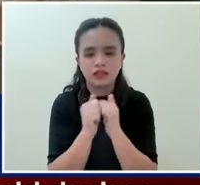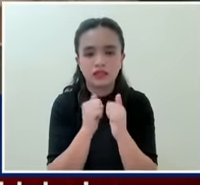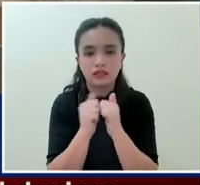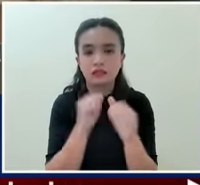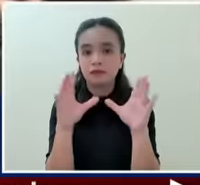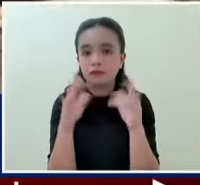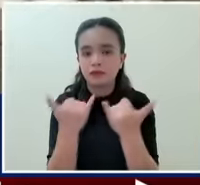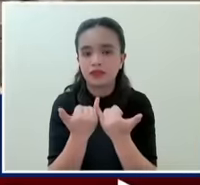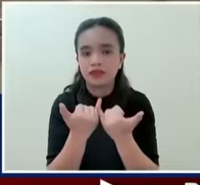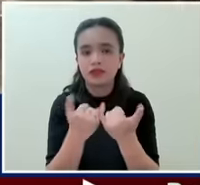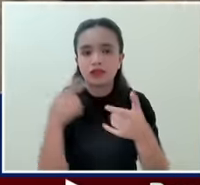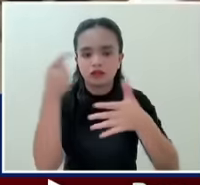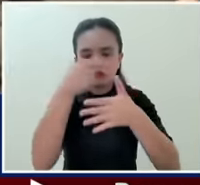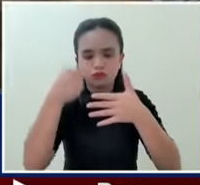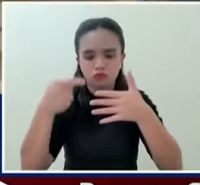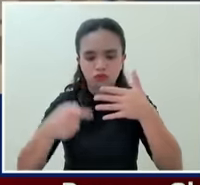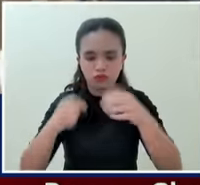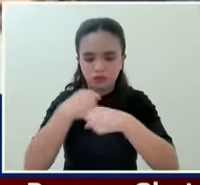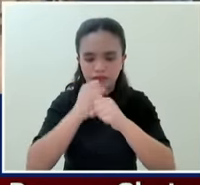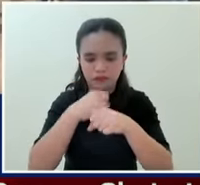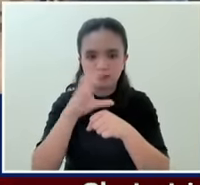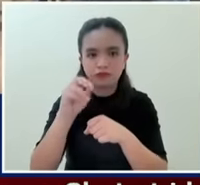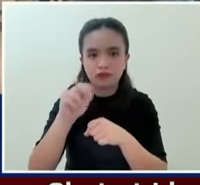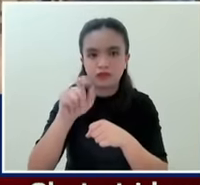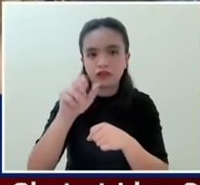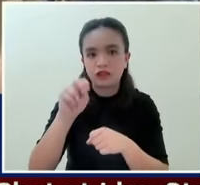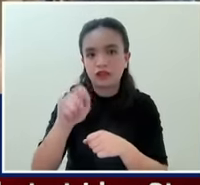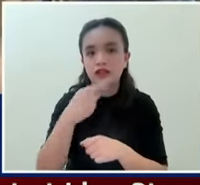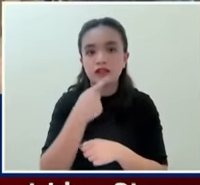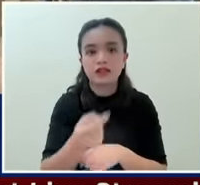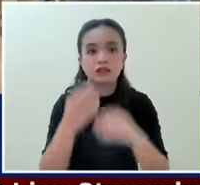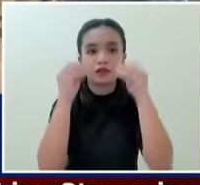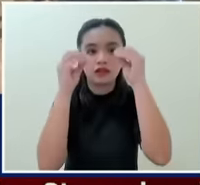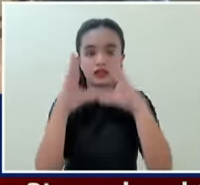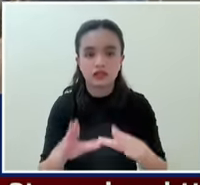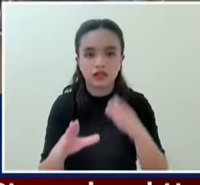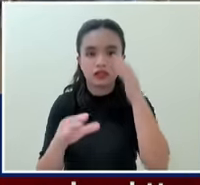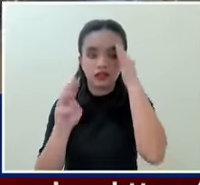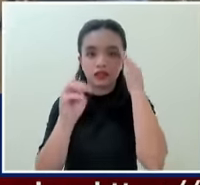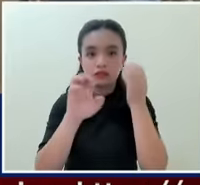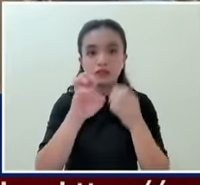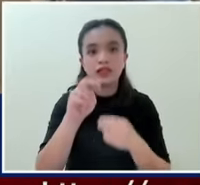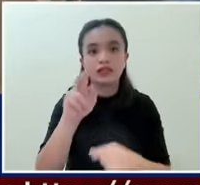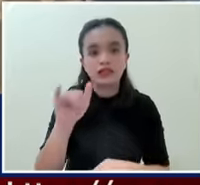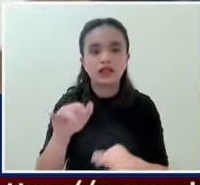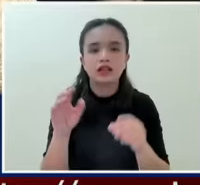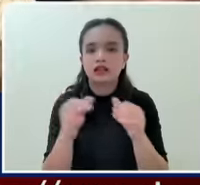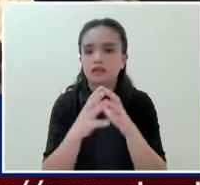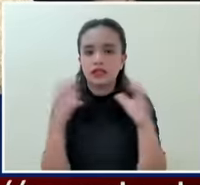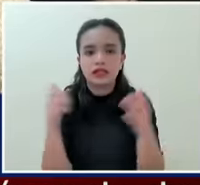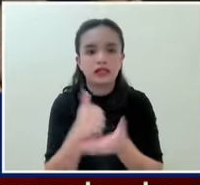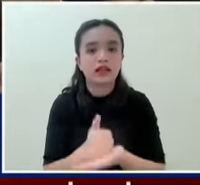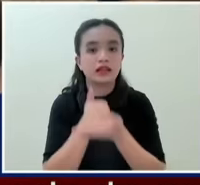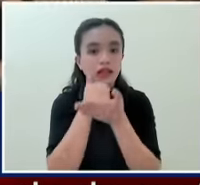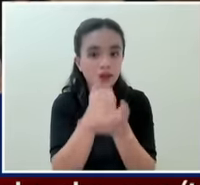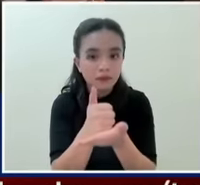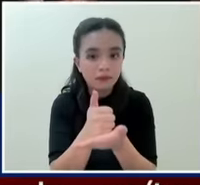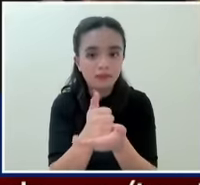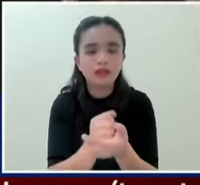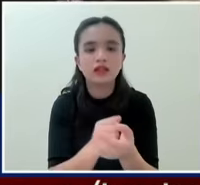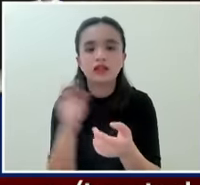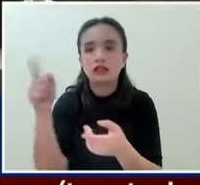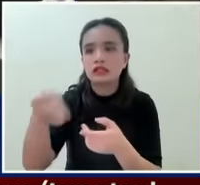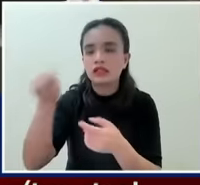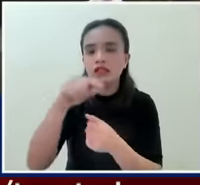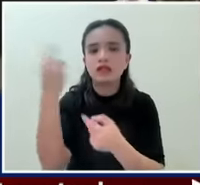sa content creation. Ayon kay Professor Medini Singh, malaki ang maitutulong ng pagbisita nila